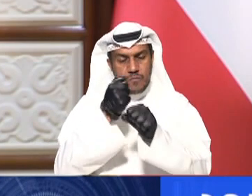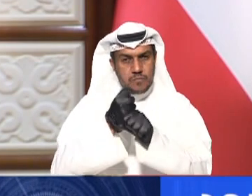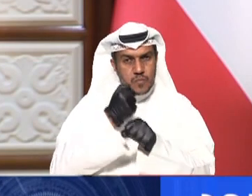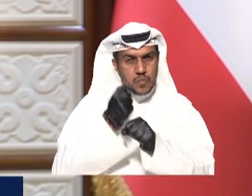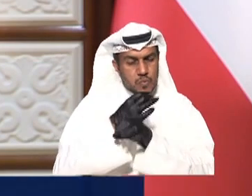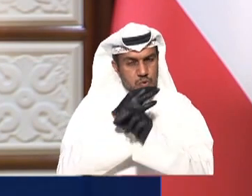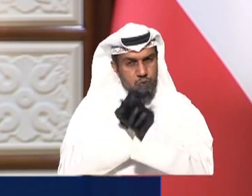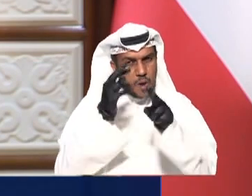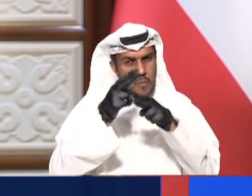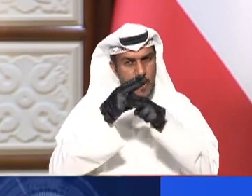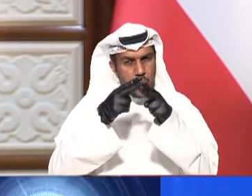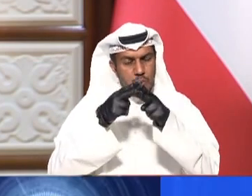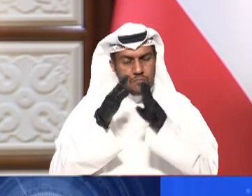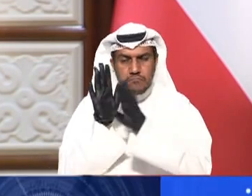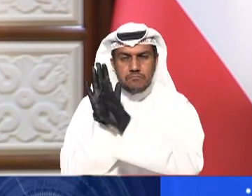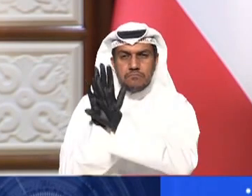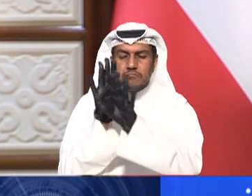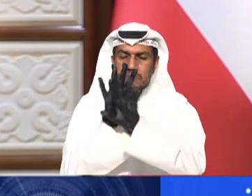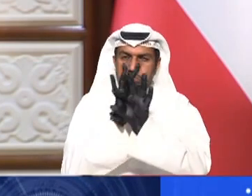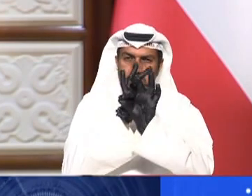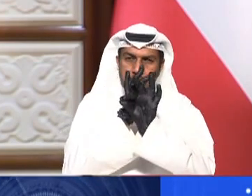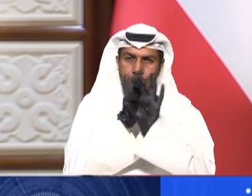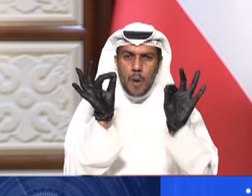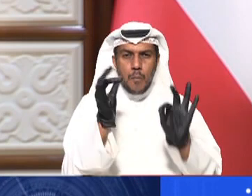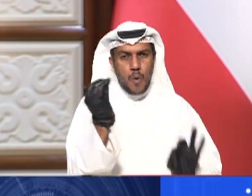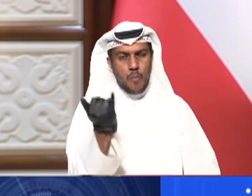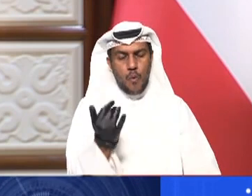الأزمة الصحية،